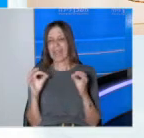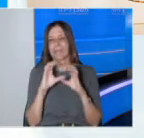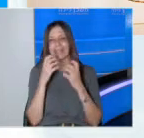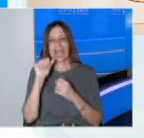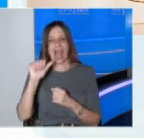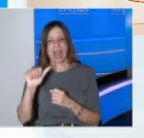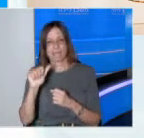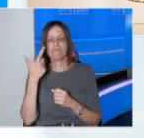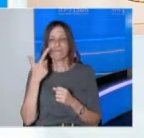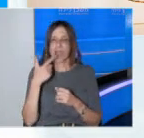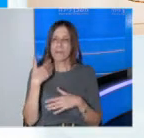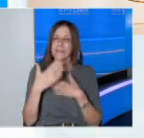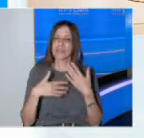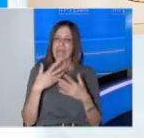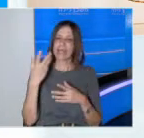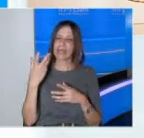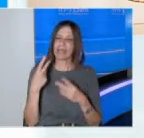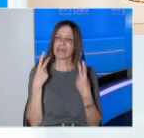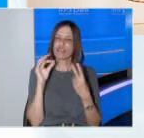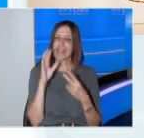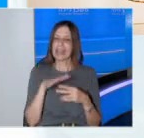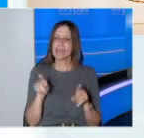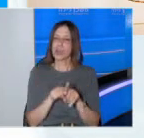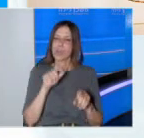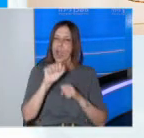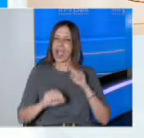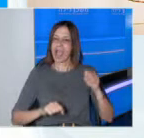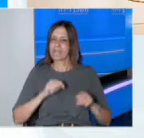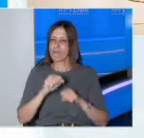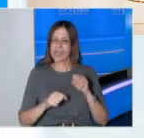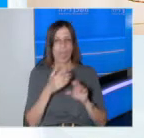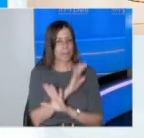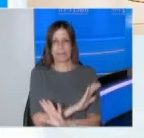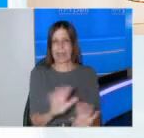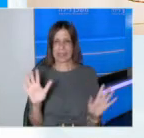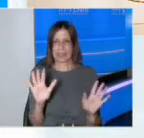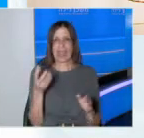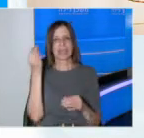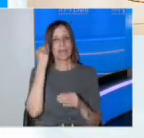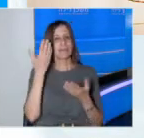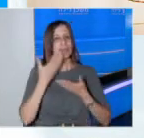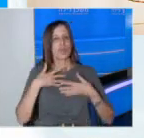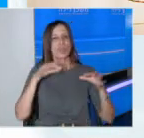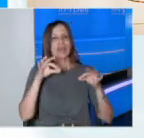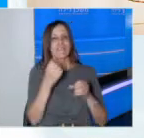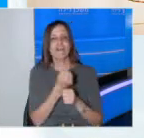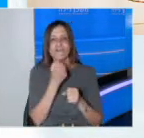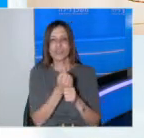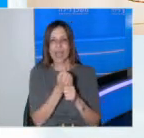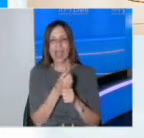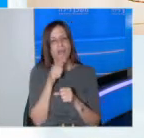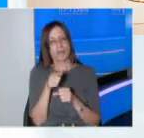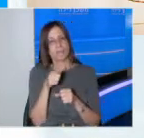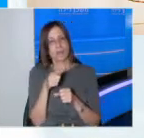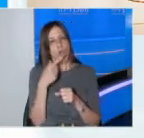א', כאשר המנהג העיקרי של ילדים, כמו רכיבה על אופניים, לא קיים. התלמידים קיבלו דף עבודה, ובו